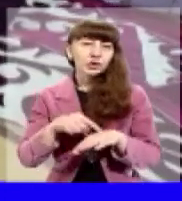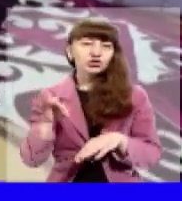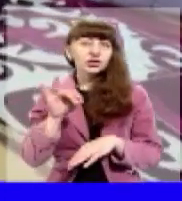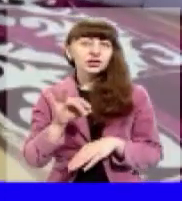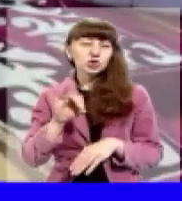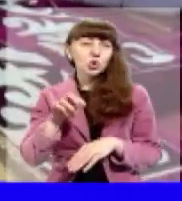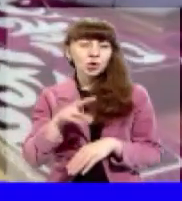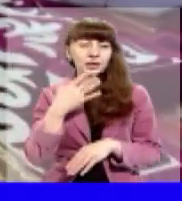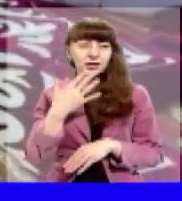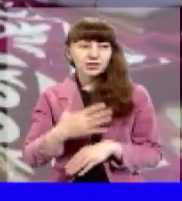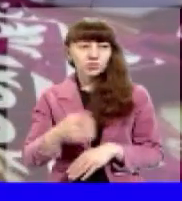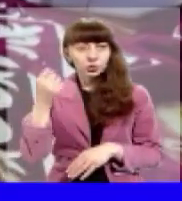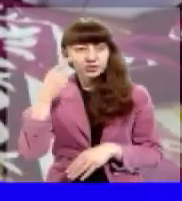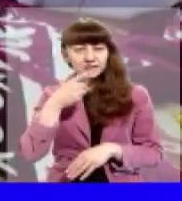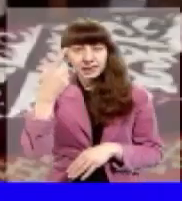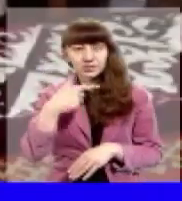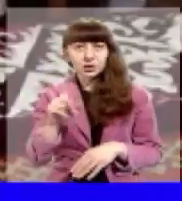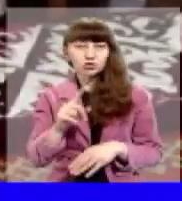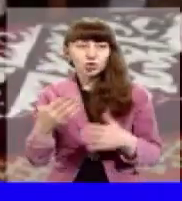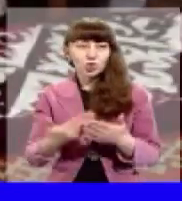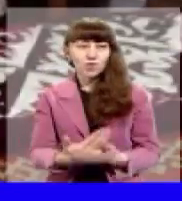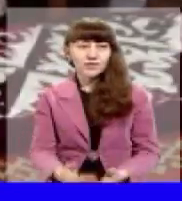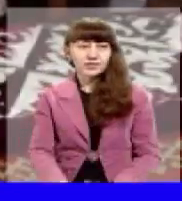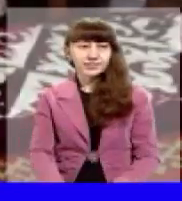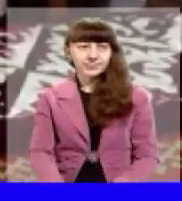народа и узнать для себя что-то новое.